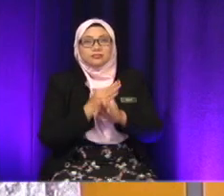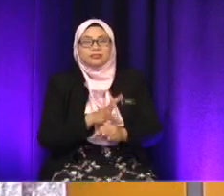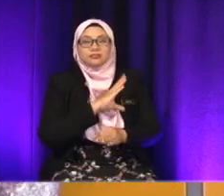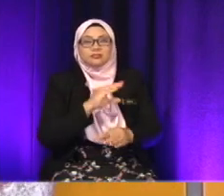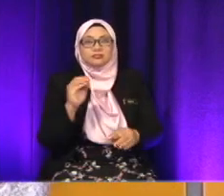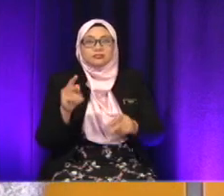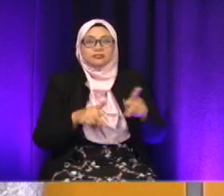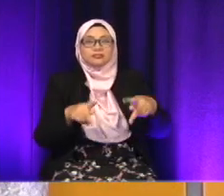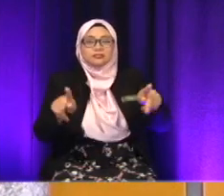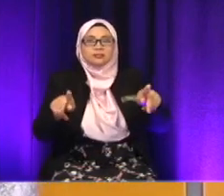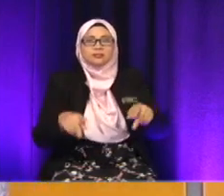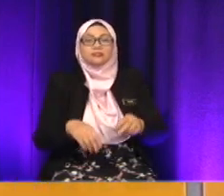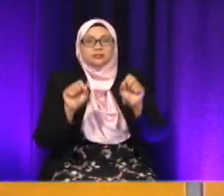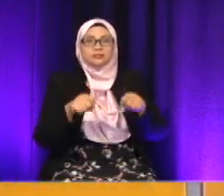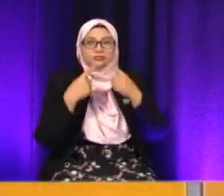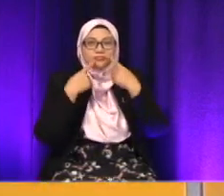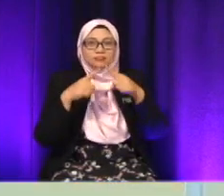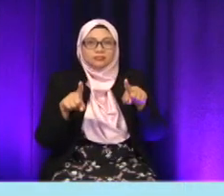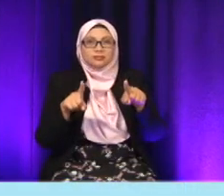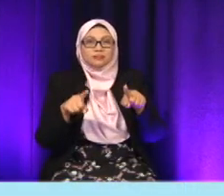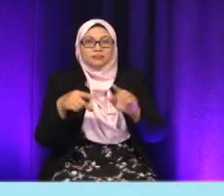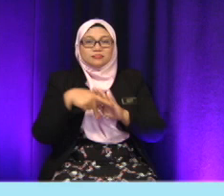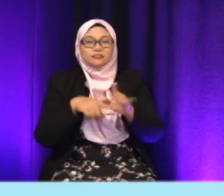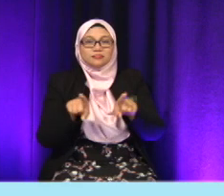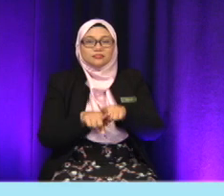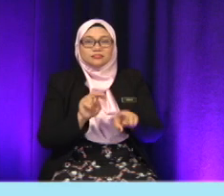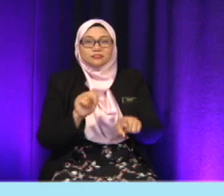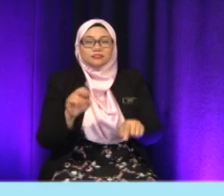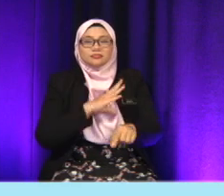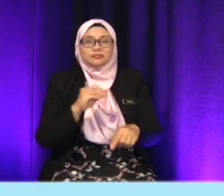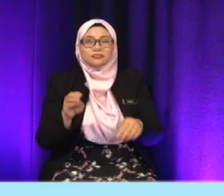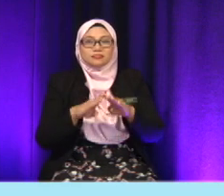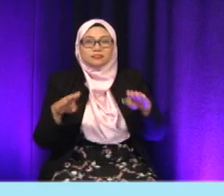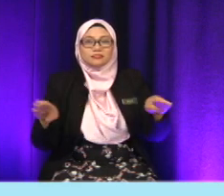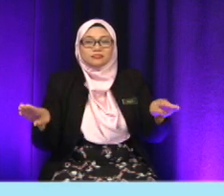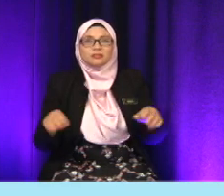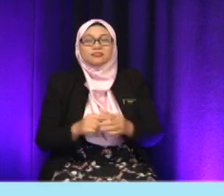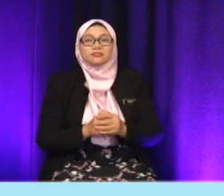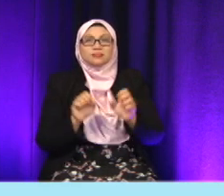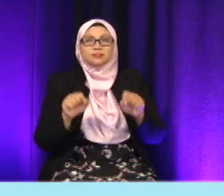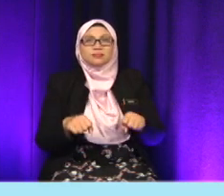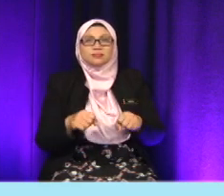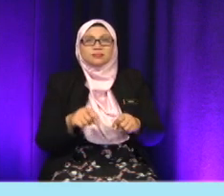Kalau persamaan kedua-duanya mengembalikan ke walet Oke tapi kalau pembiasaan